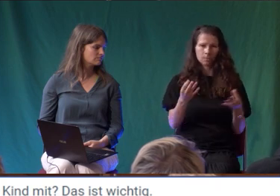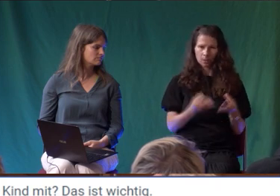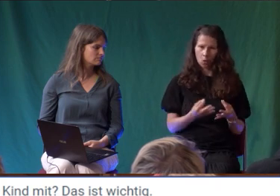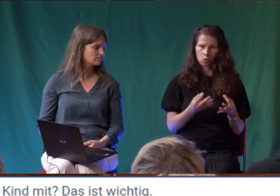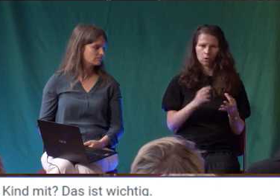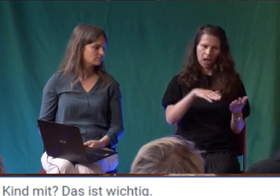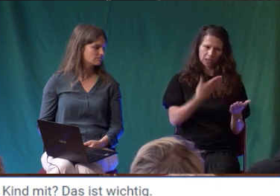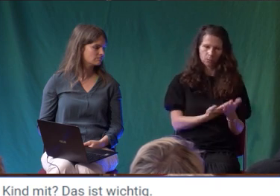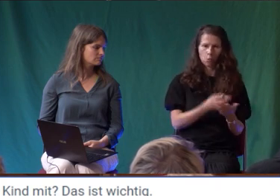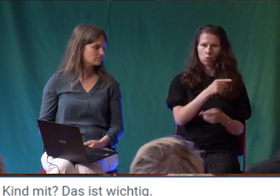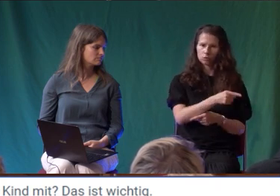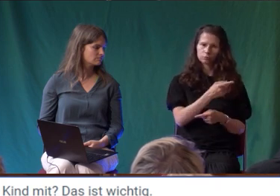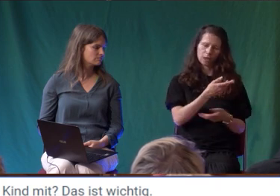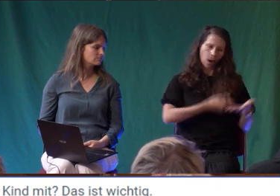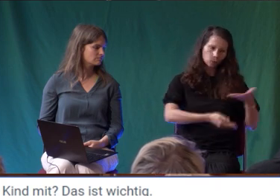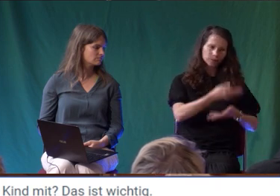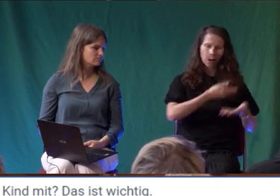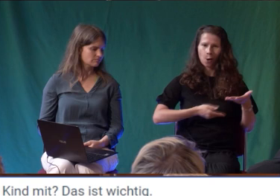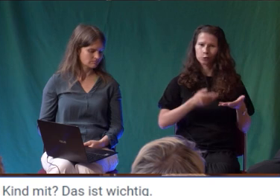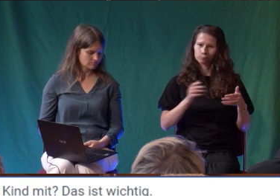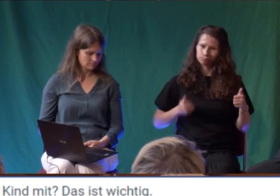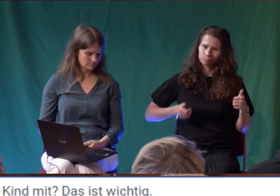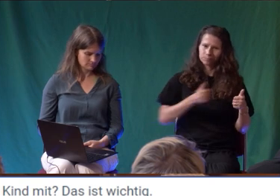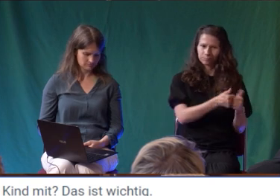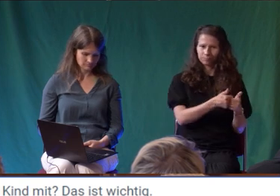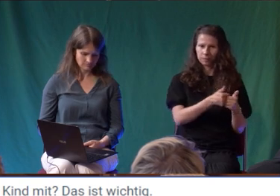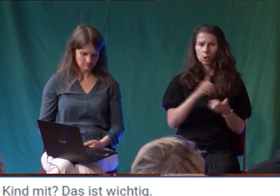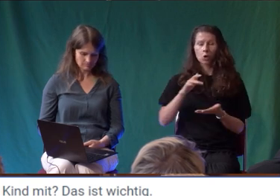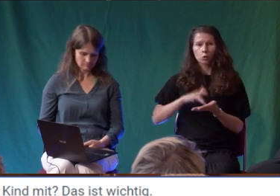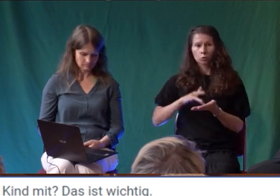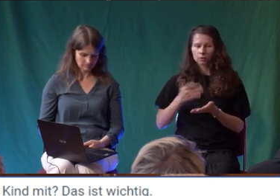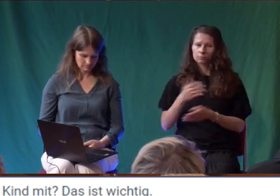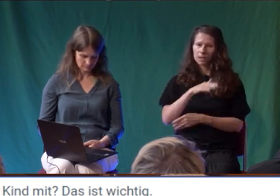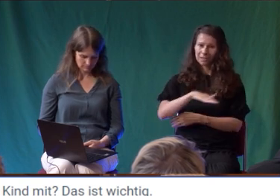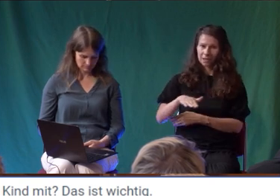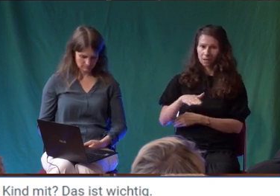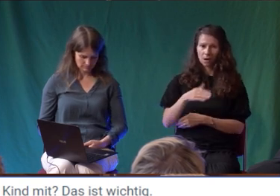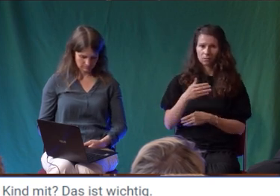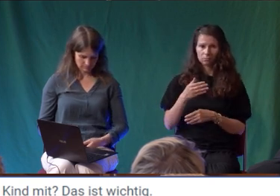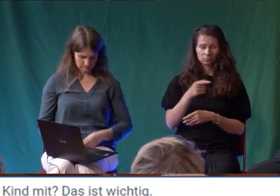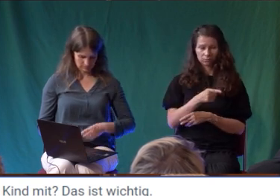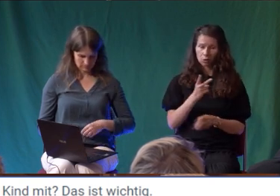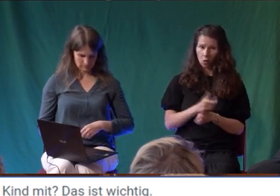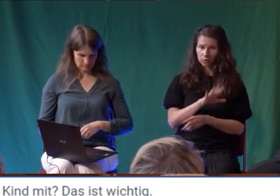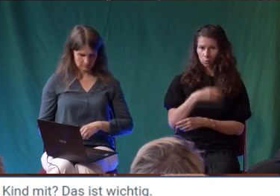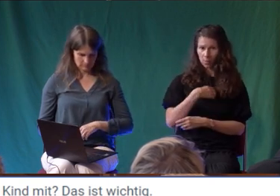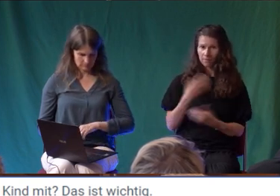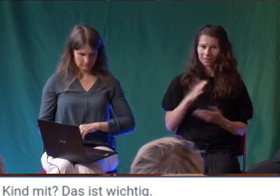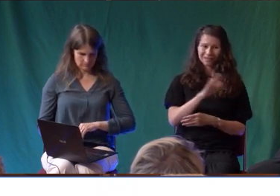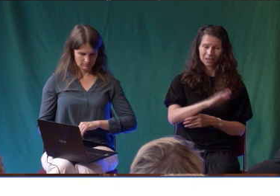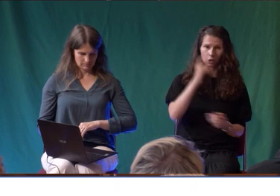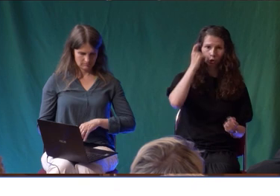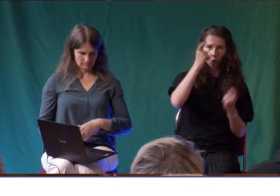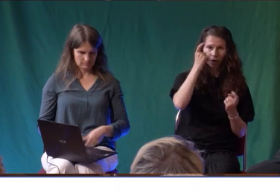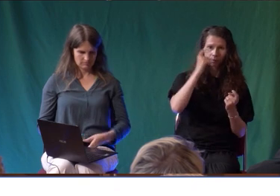sich austauschen können und aufgefangen werden können weil Kinder dann eben oft das Problem haben mit ihren eigenen Sorgen nicht noch